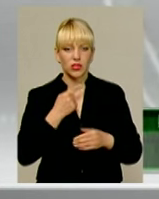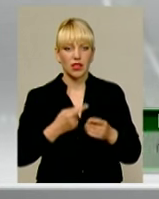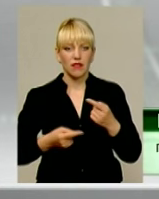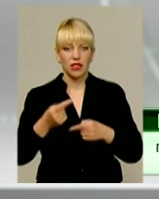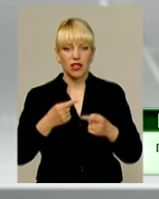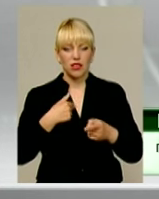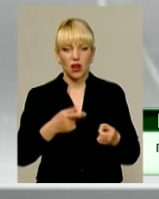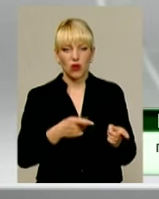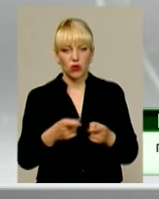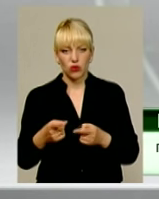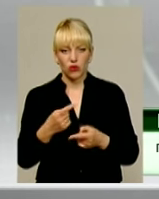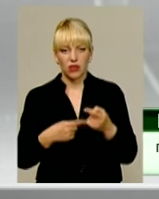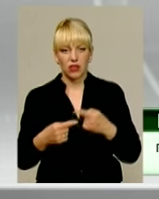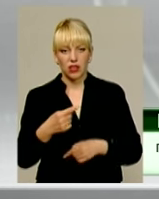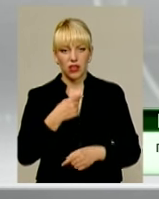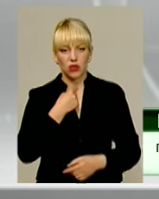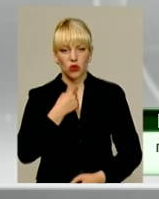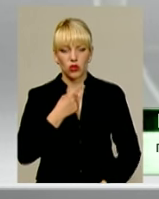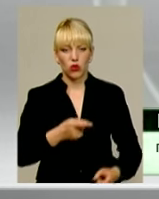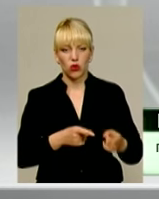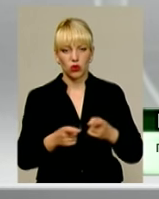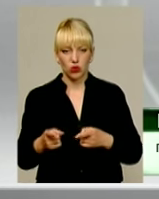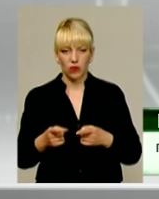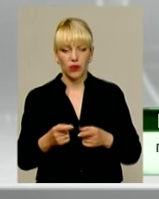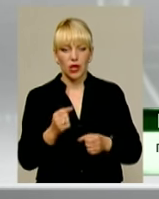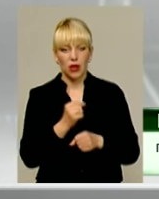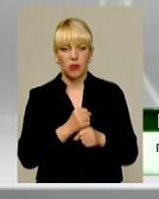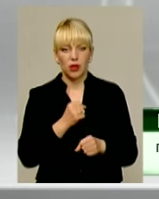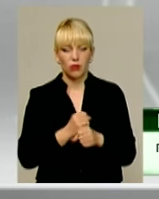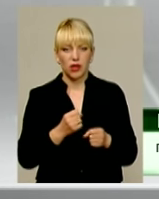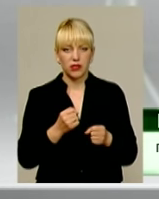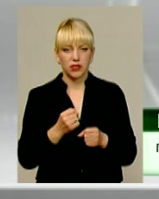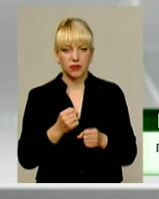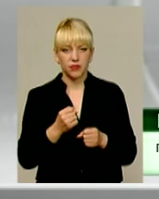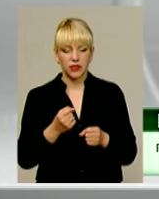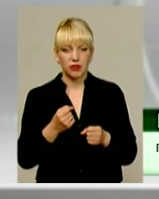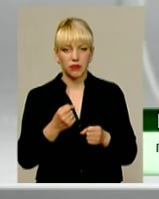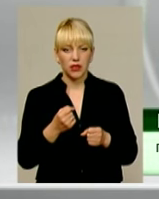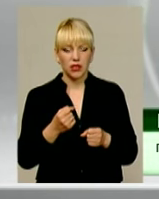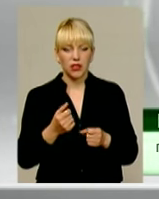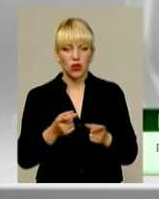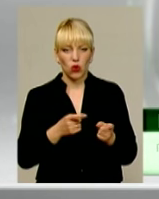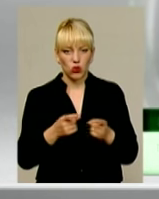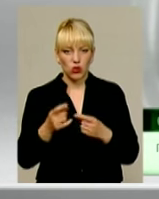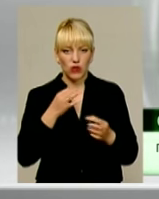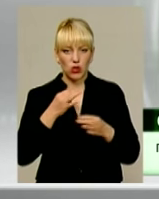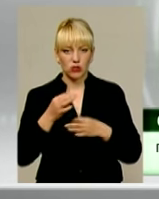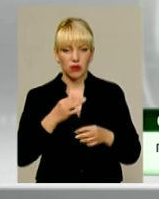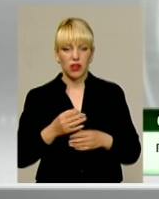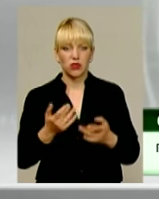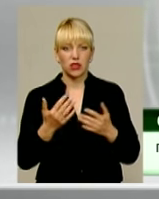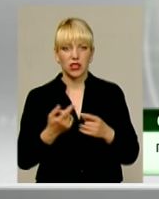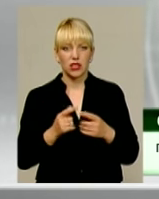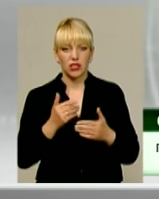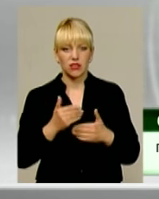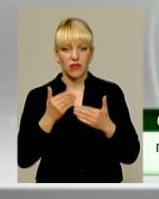готові відкликати голоси, готові його переробляти в іншому вигляді, готові розмовляти. Оскільки це